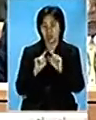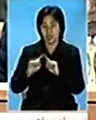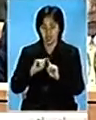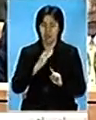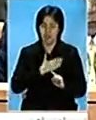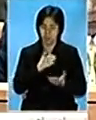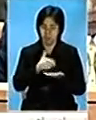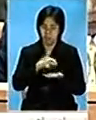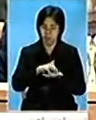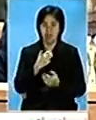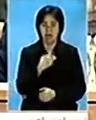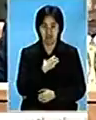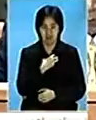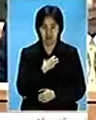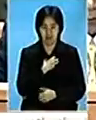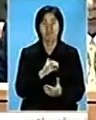ถึง